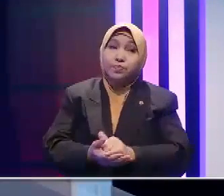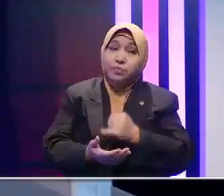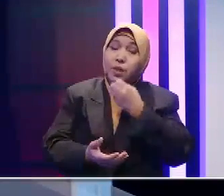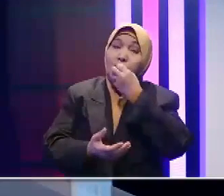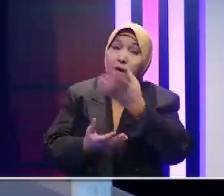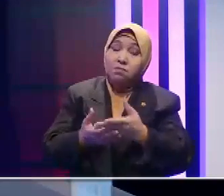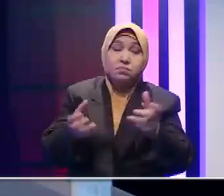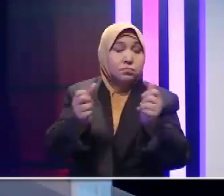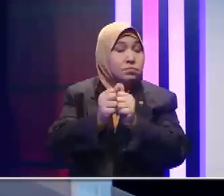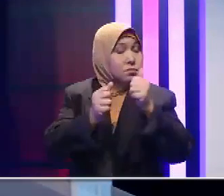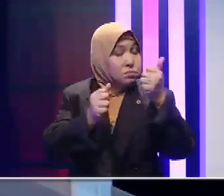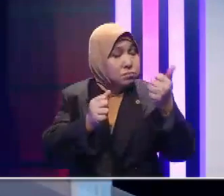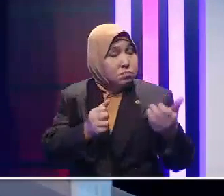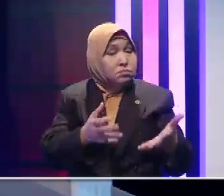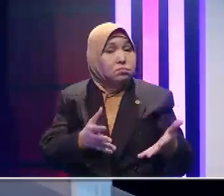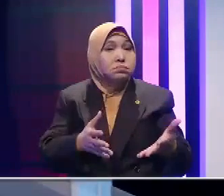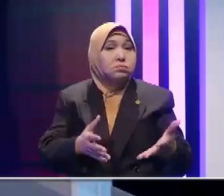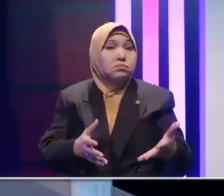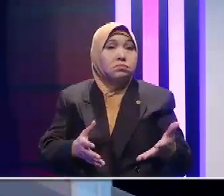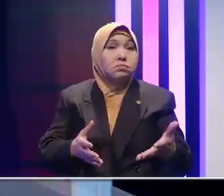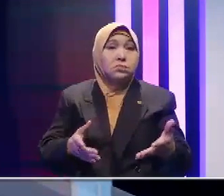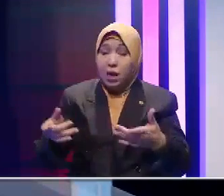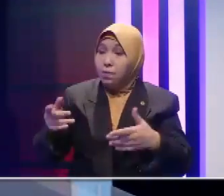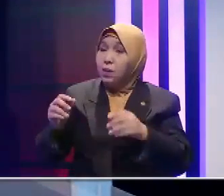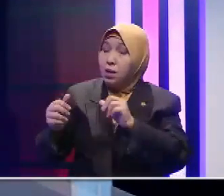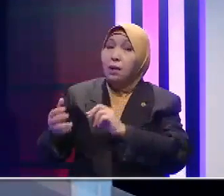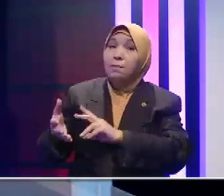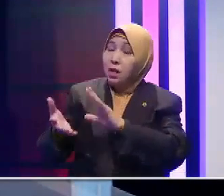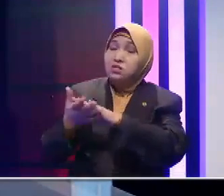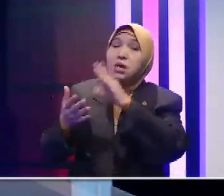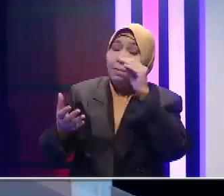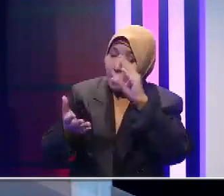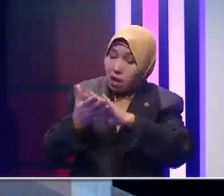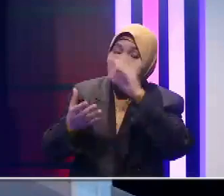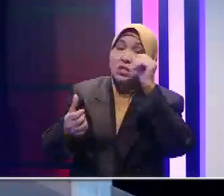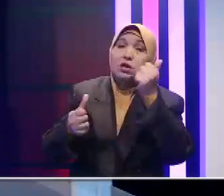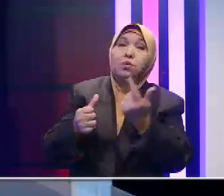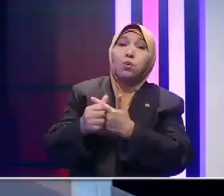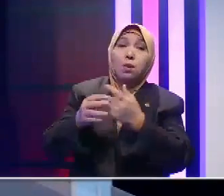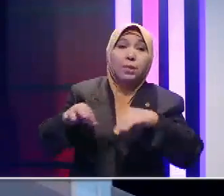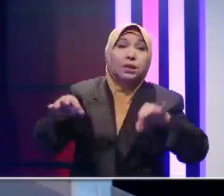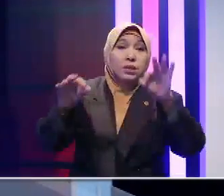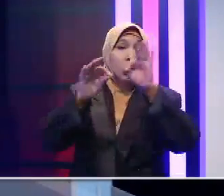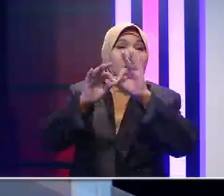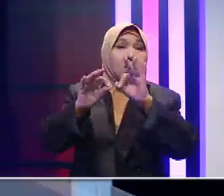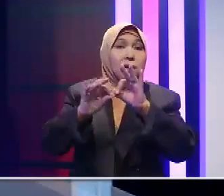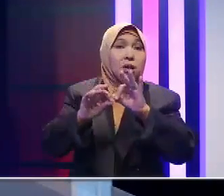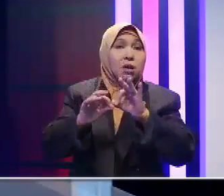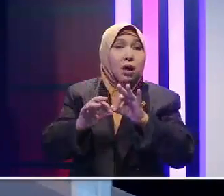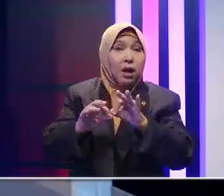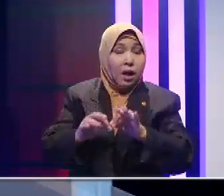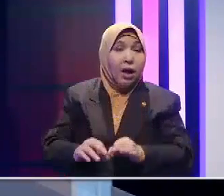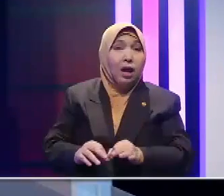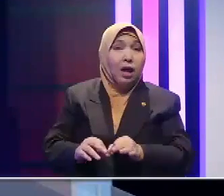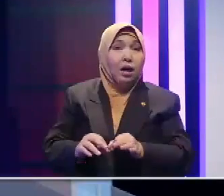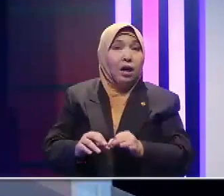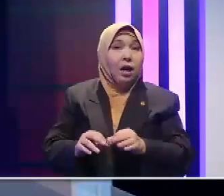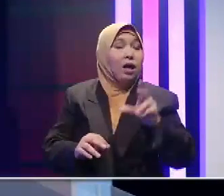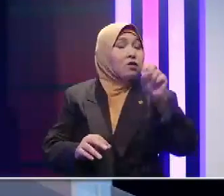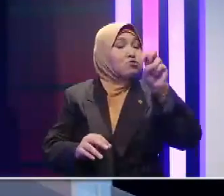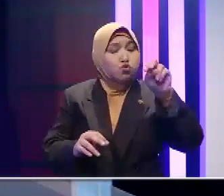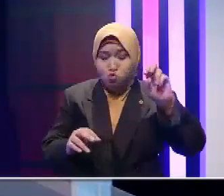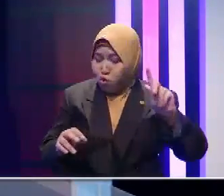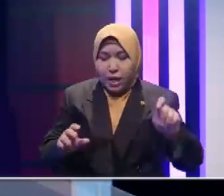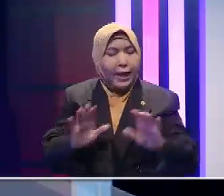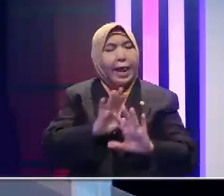dia, boleh saya belajar dulu tak? Dia kata, apa, belajar, dan paling penting sunat, jangan peduli. Dia cakap, pelan-pelan,